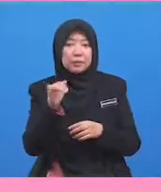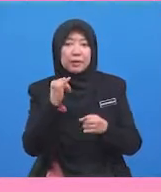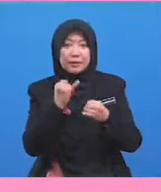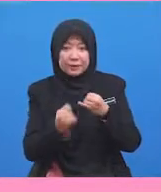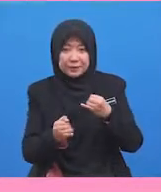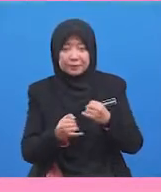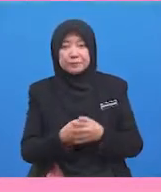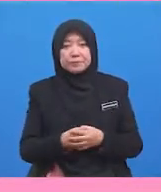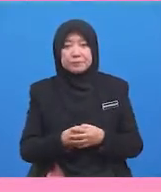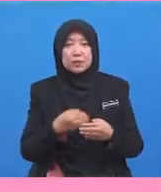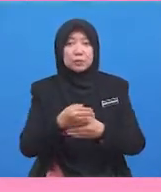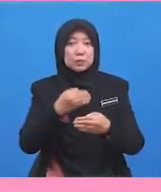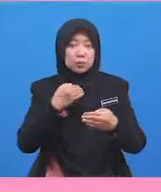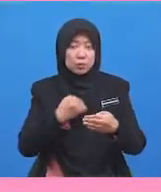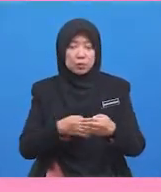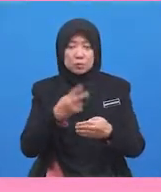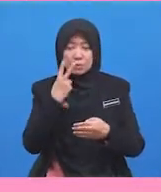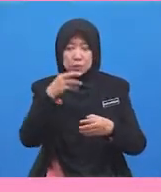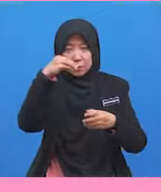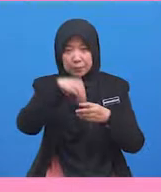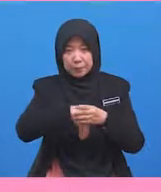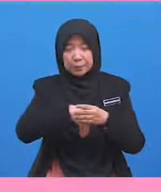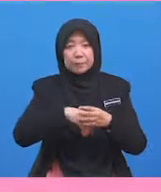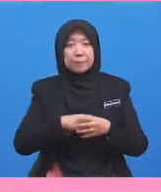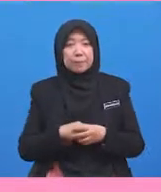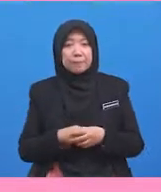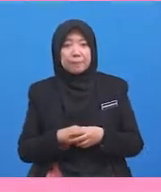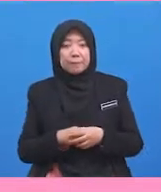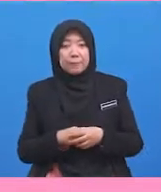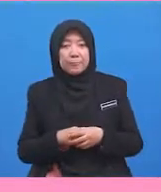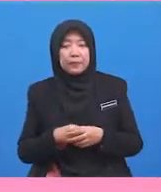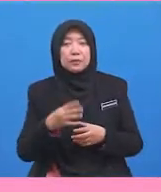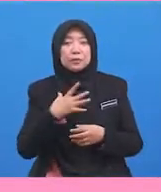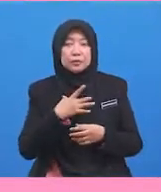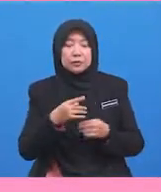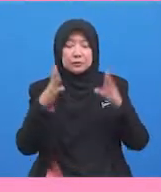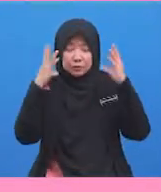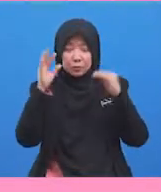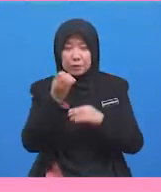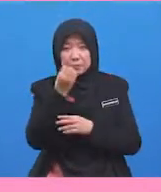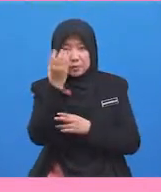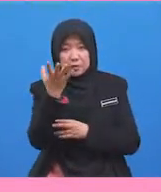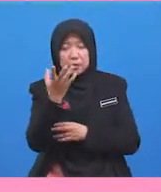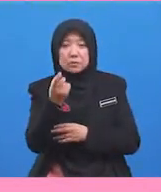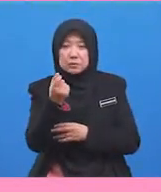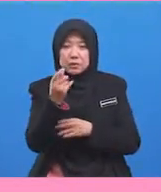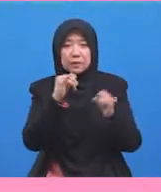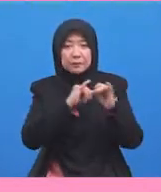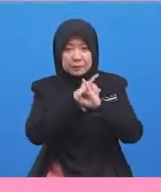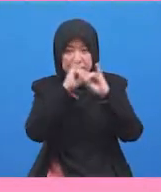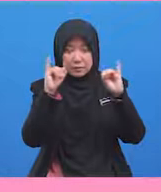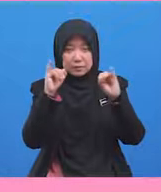sebelum kita mengupas aspek ini dengan lebih terperinci sukesi Aku ingin memberikan sedikit penjelasan